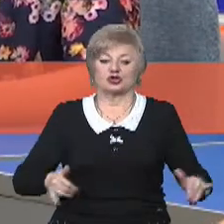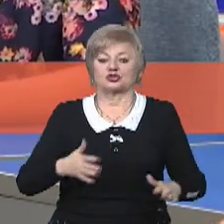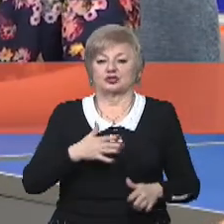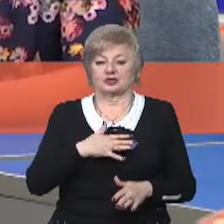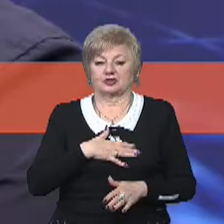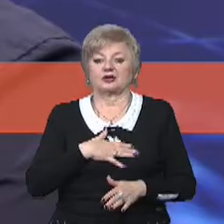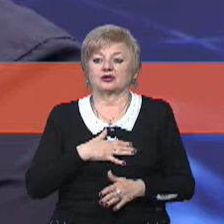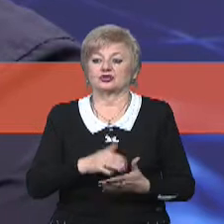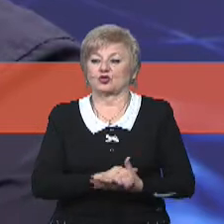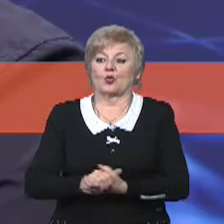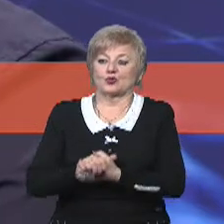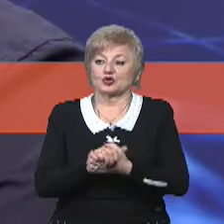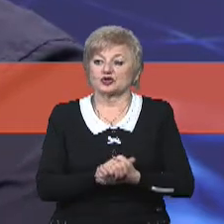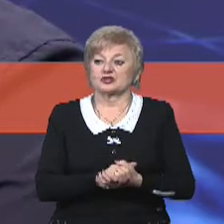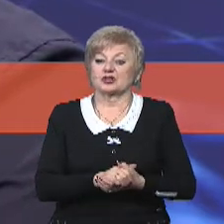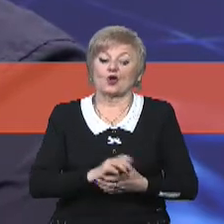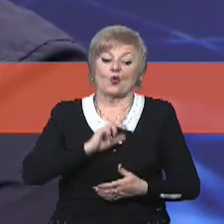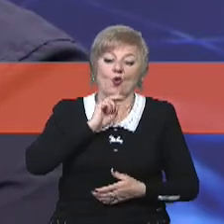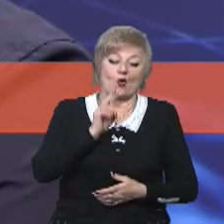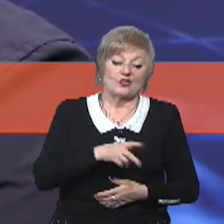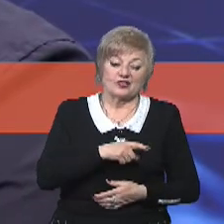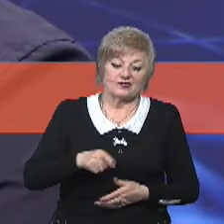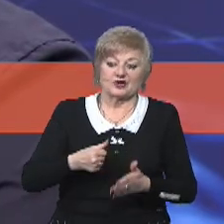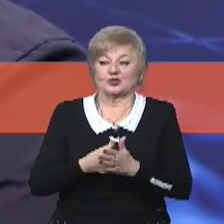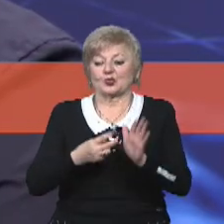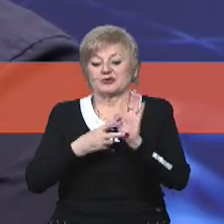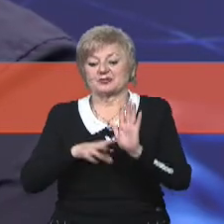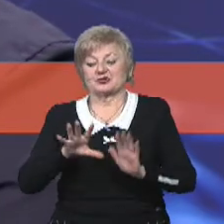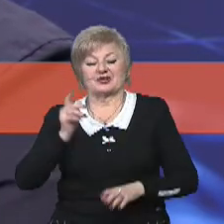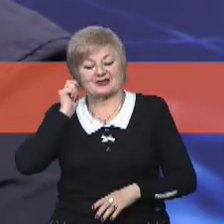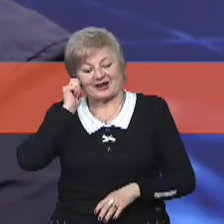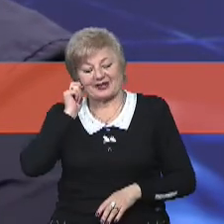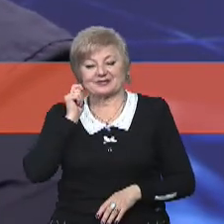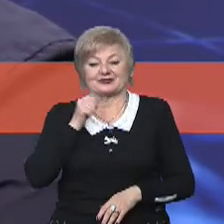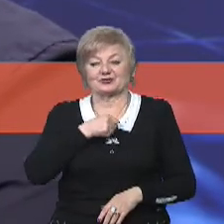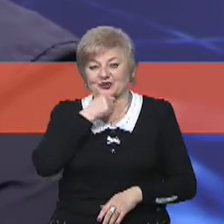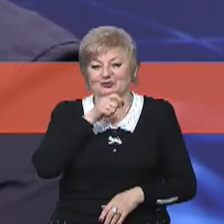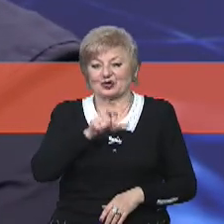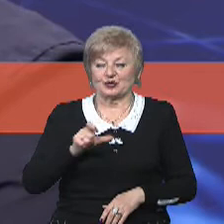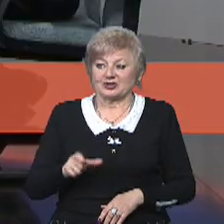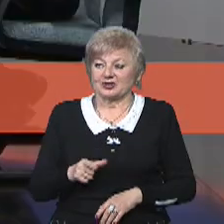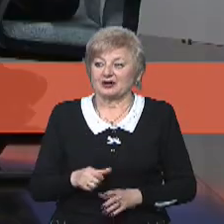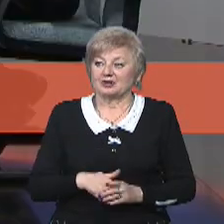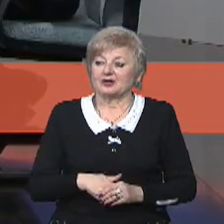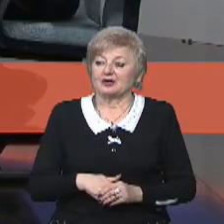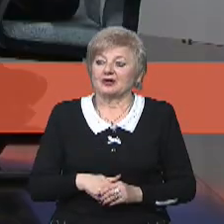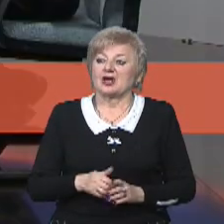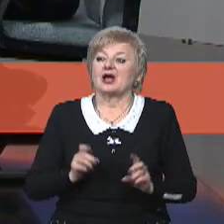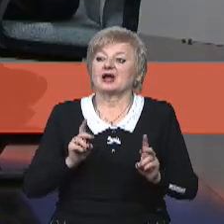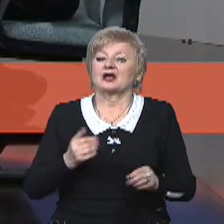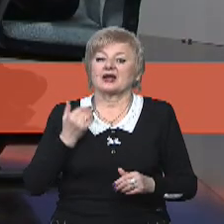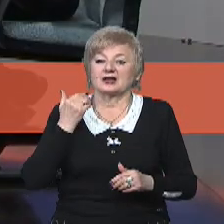нашої спільноти. Майда, склад від 2 років до 75 років. Пані Крина, а з якими проблемами, на вашу